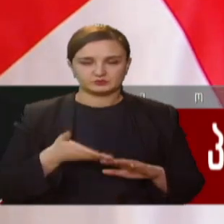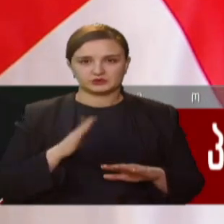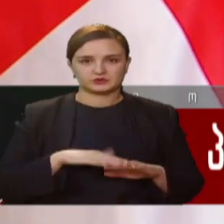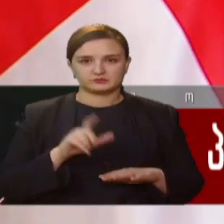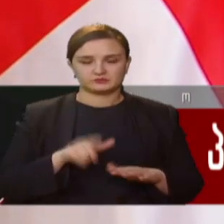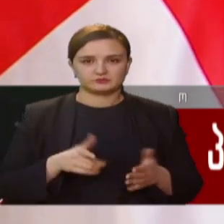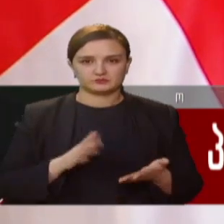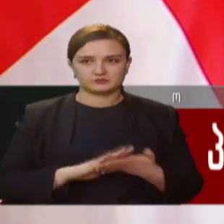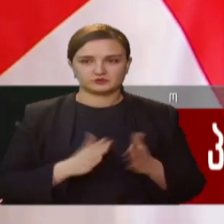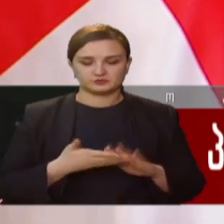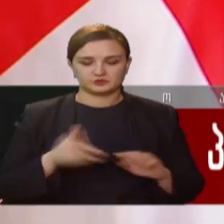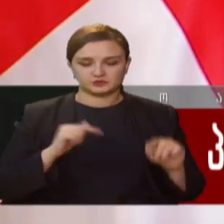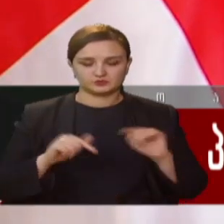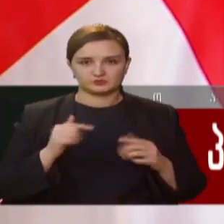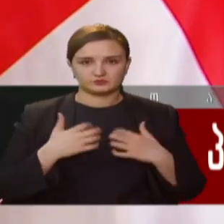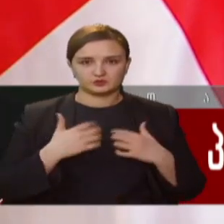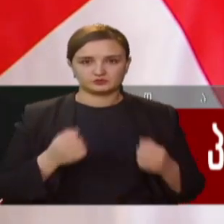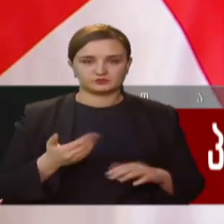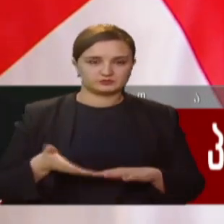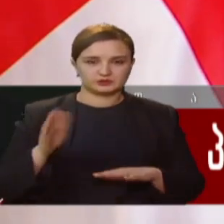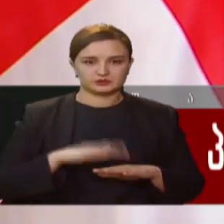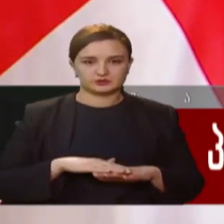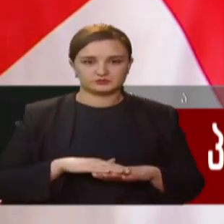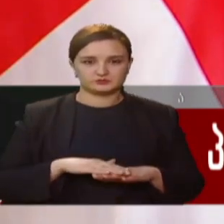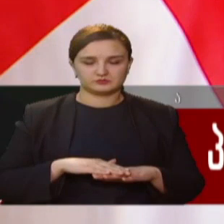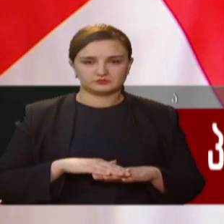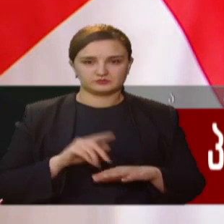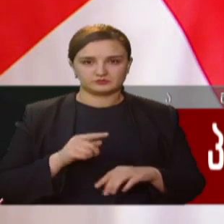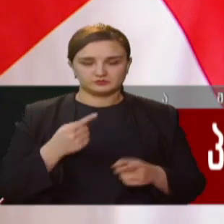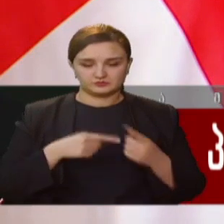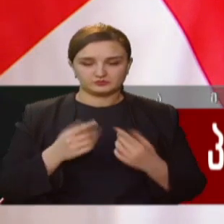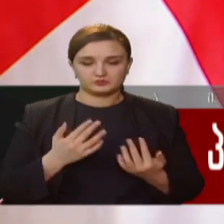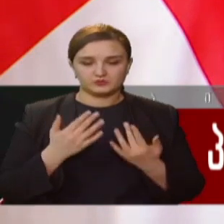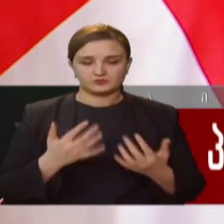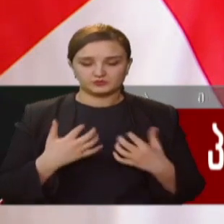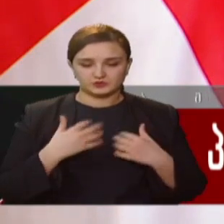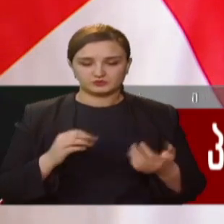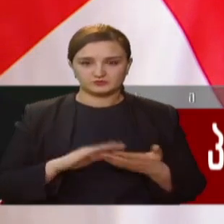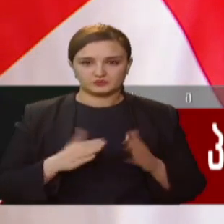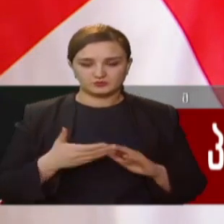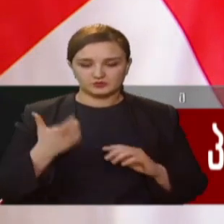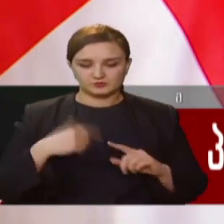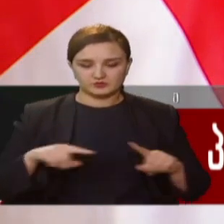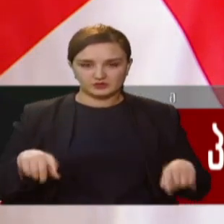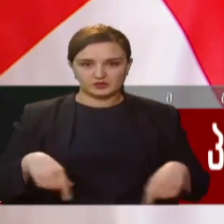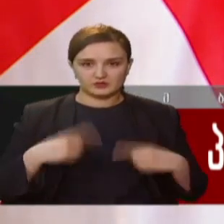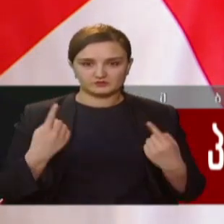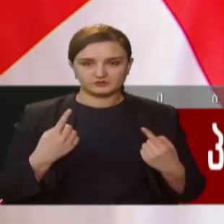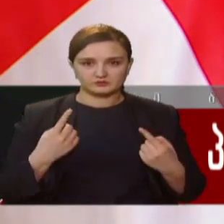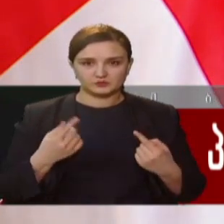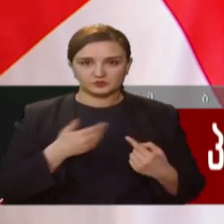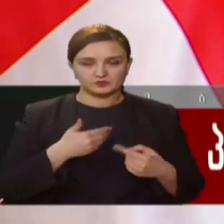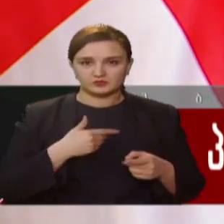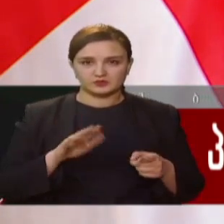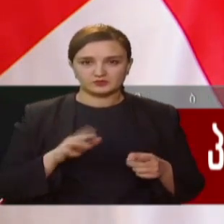დრამატული მდგომარეობა ჯანმრთელობასთან დაკავშირებული, ოღონდ ამით მოითხოვენ არა ჯანმრთელობის მდგომარეობის გაუმჯობესებისთვის აუცილებელი